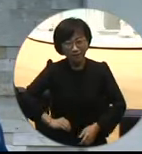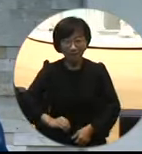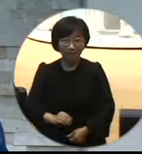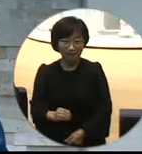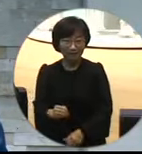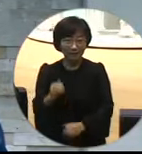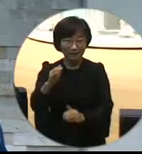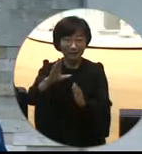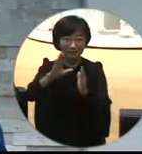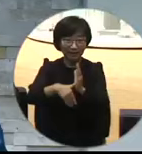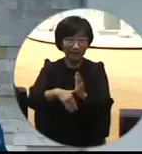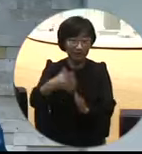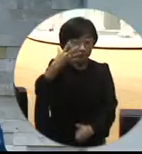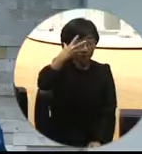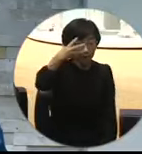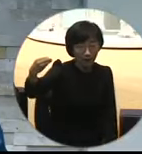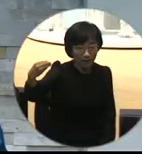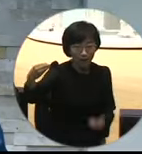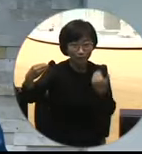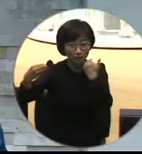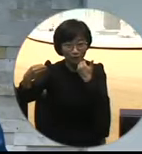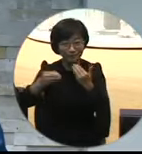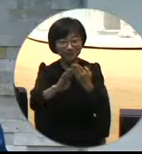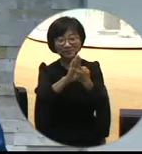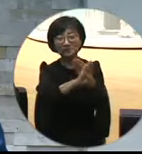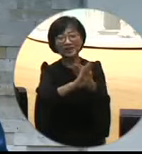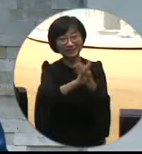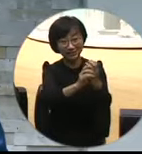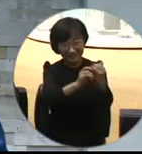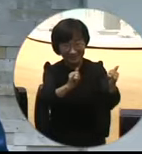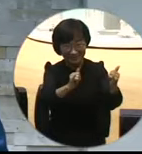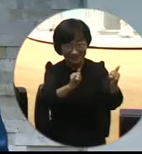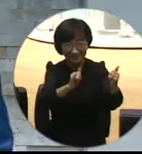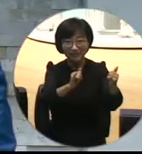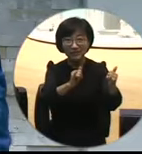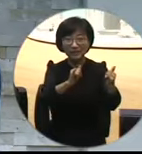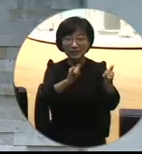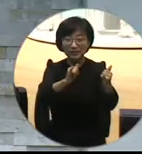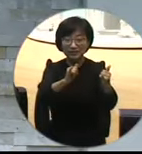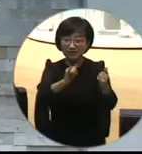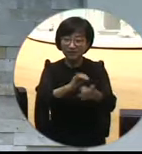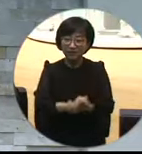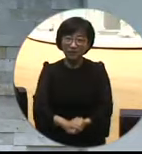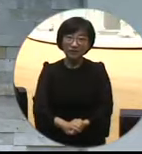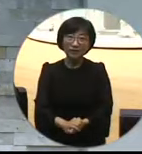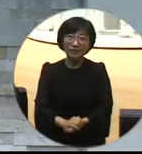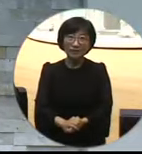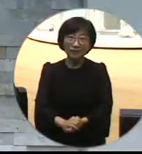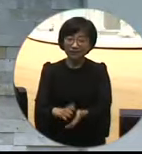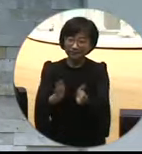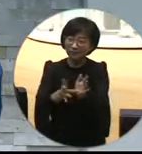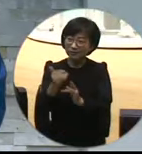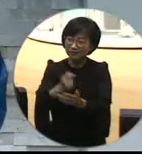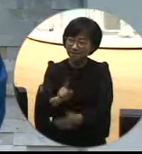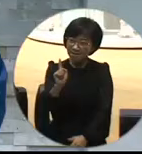그런데 이것을 본 바리새인들이 나타나 가지고 예수님께